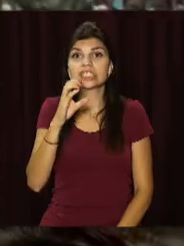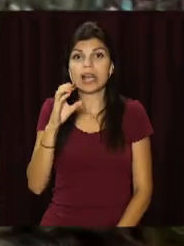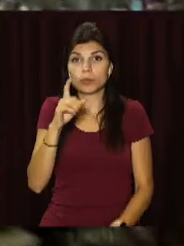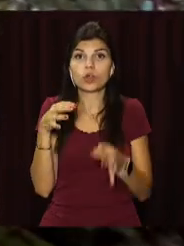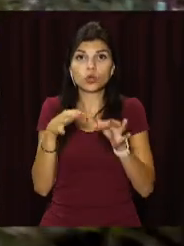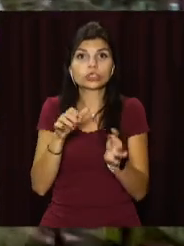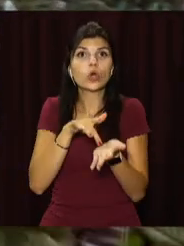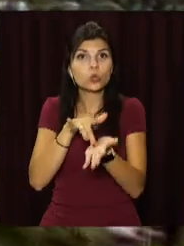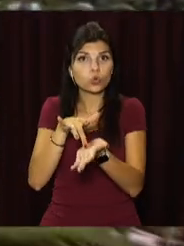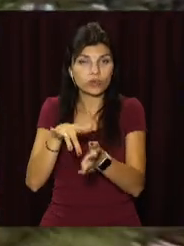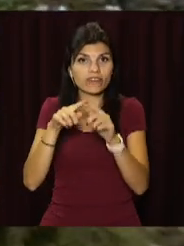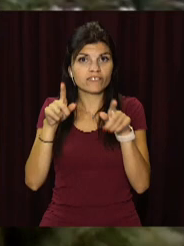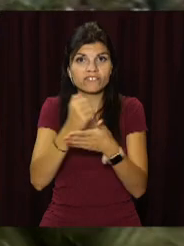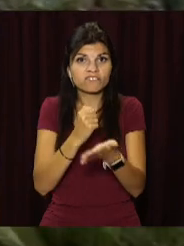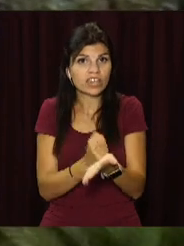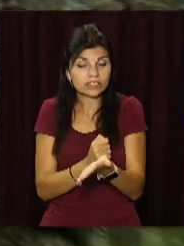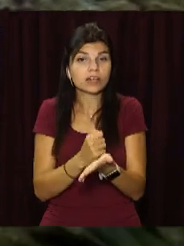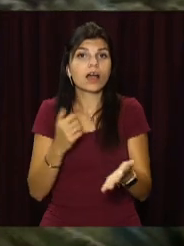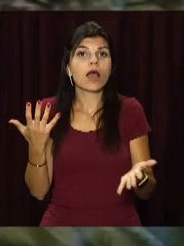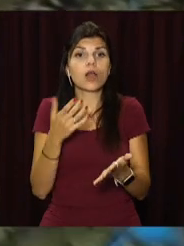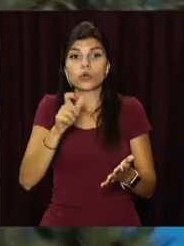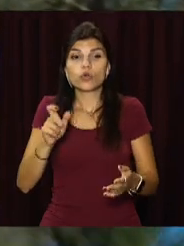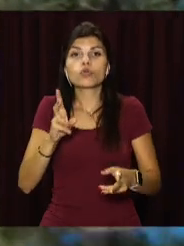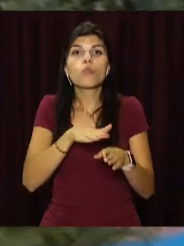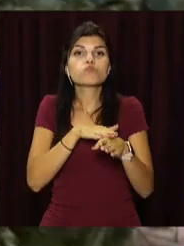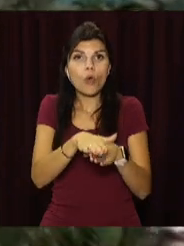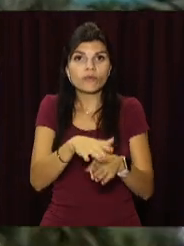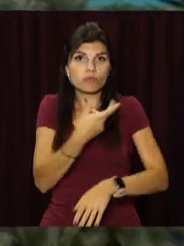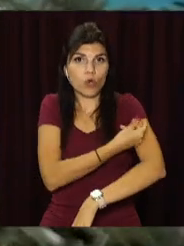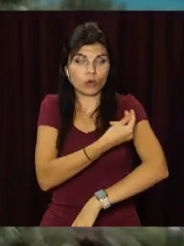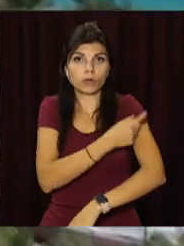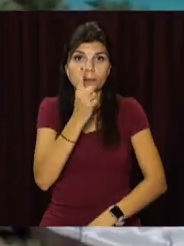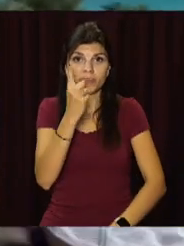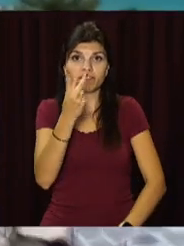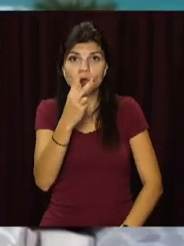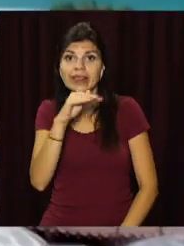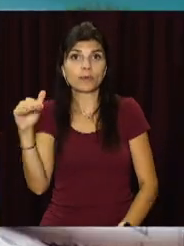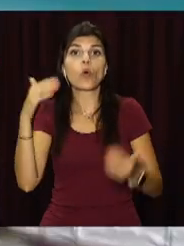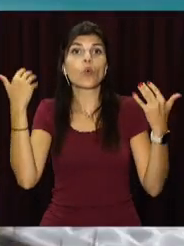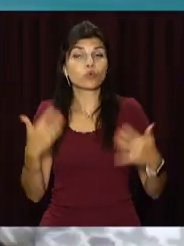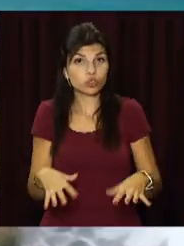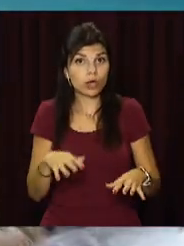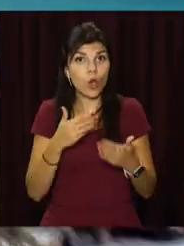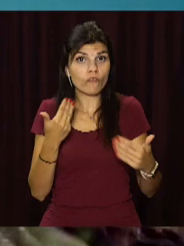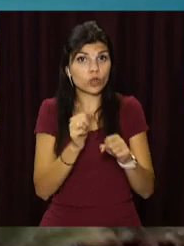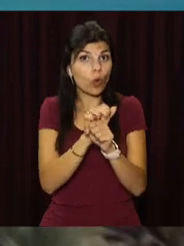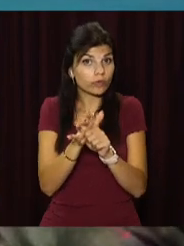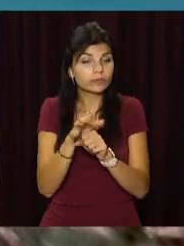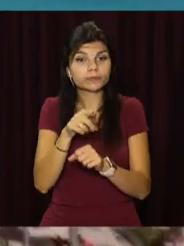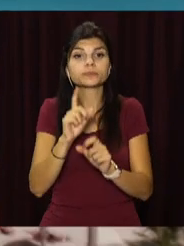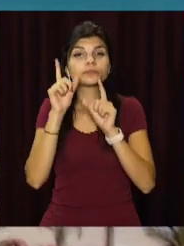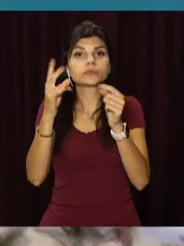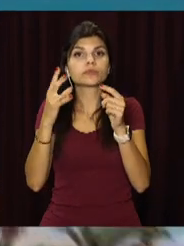за туристичними візами громадянам, які пройшли повний курс вакцинації від коронавірусу. Для перетину кордону потрібно